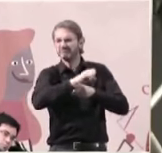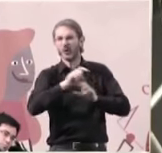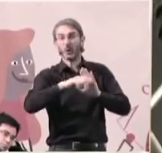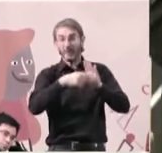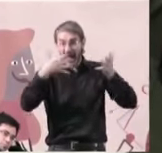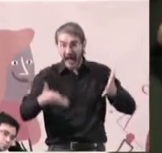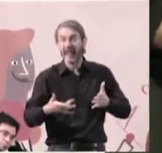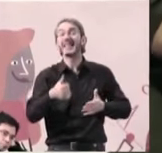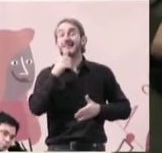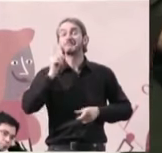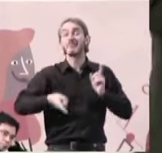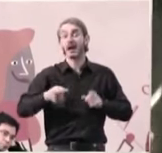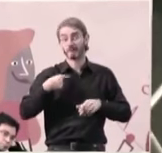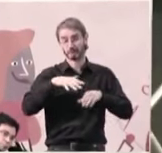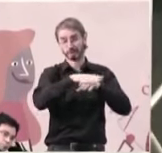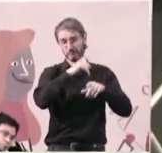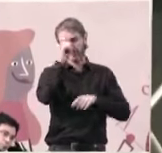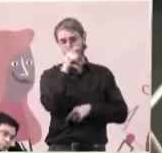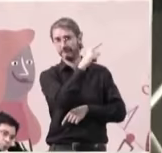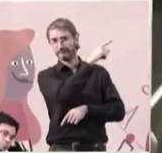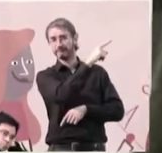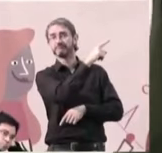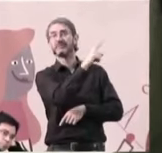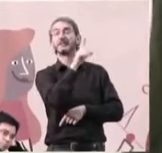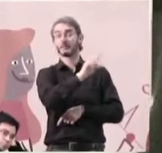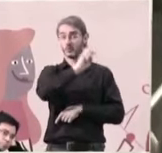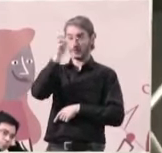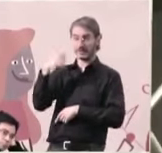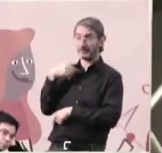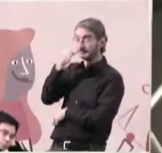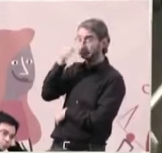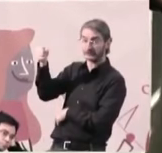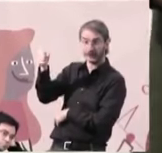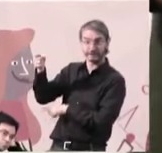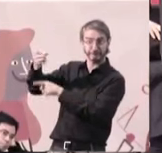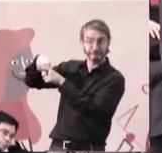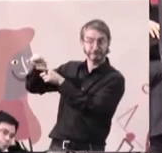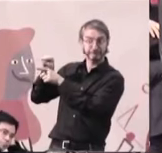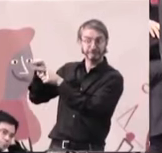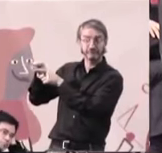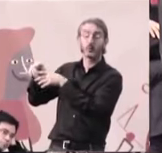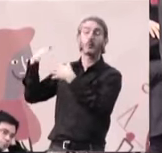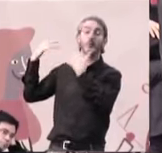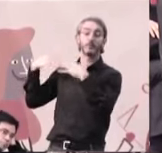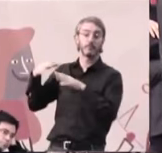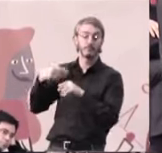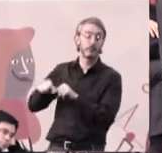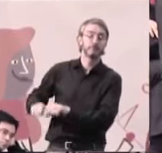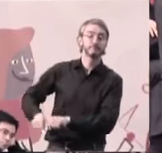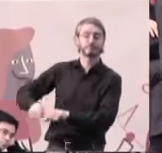en el govern de l'Estat. Tenim també un PSOE. Un PSOE de llarg